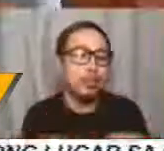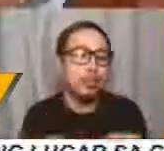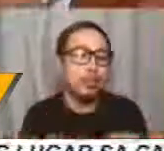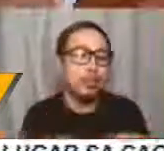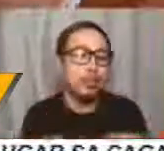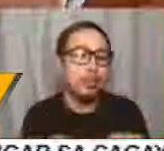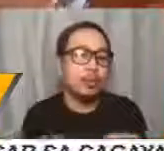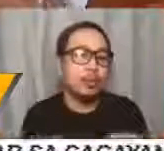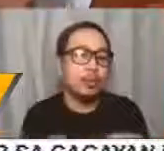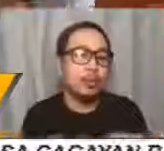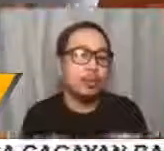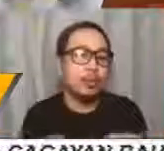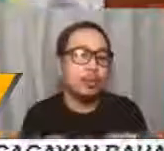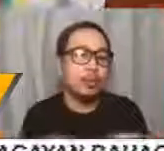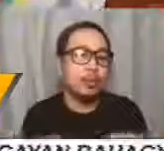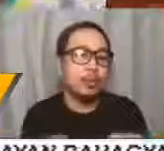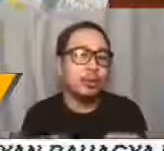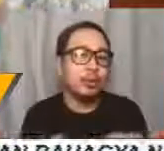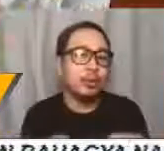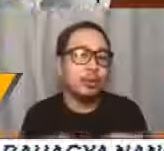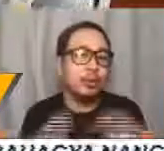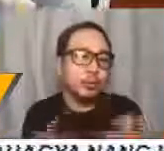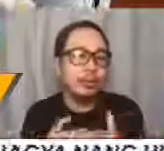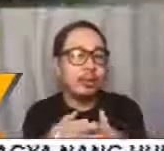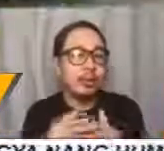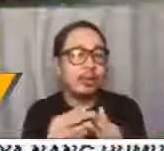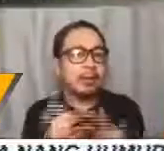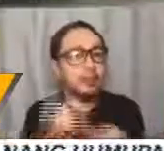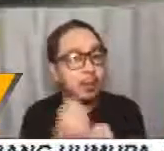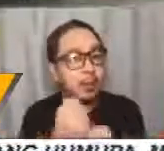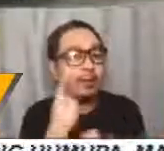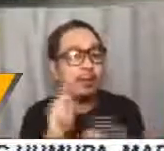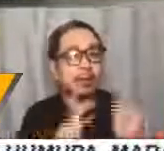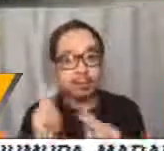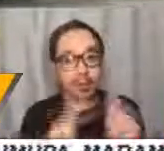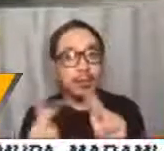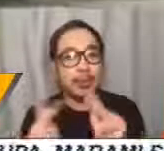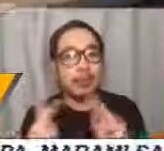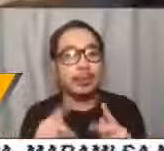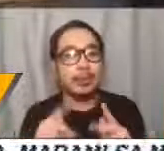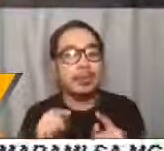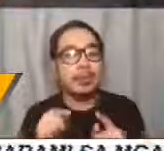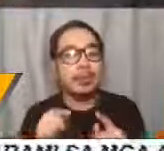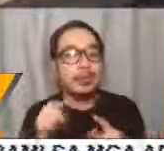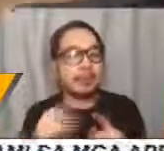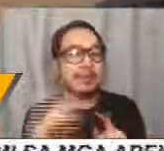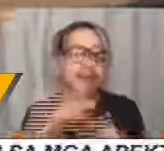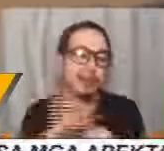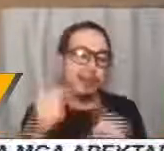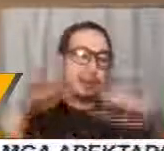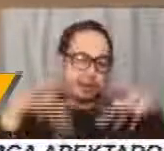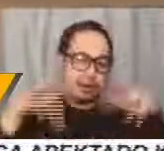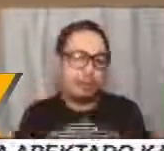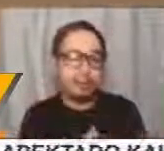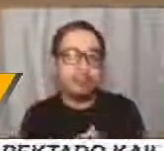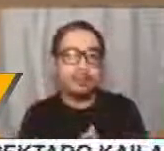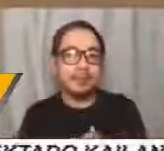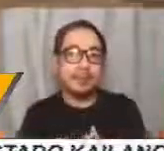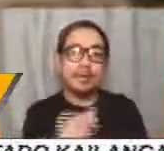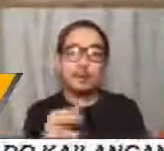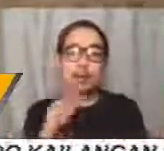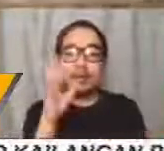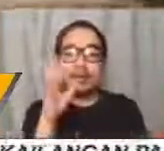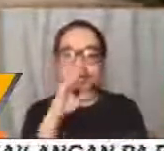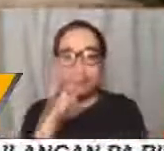Armed Forces of the Philippines by air, by land, and by sea. Yung mga kasamahan din naman po natin sa Coast Guard